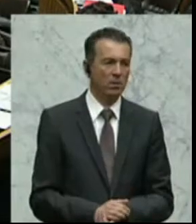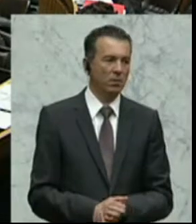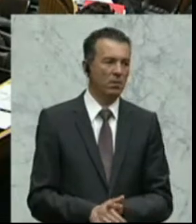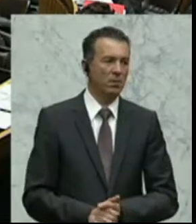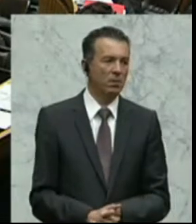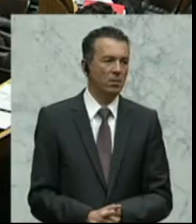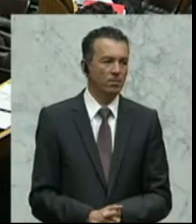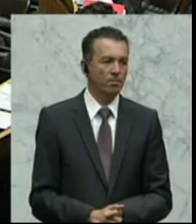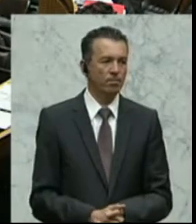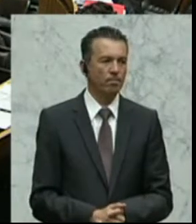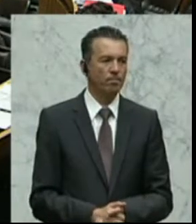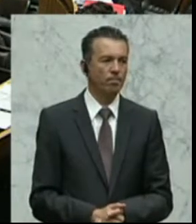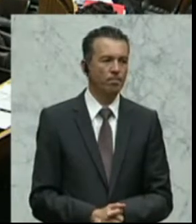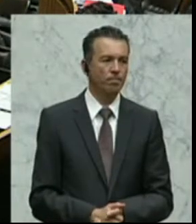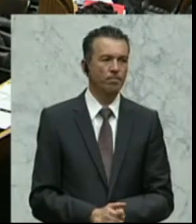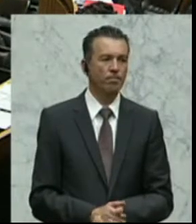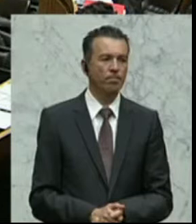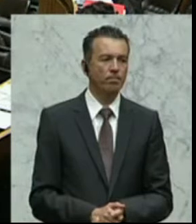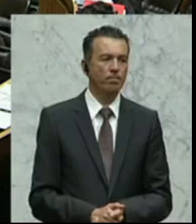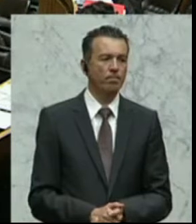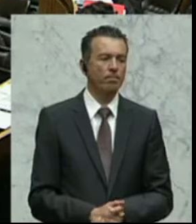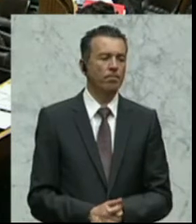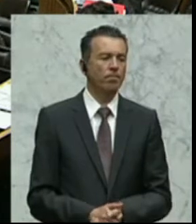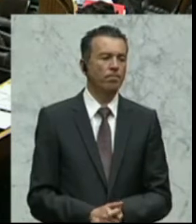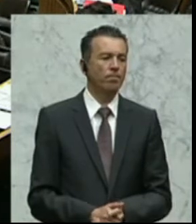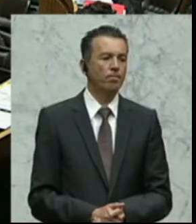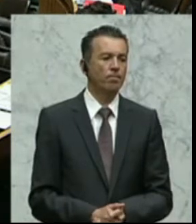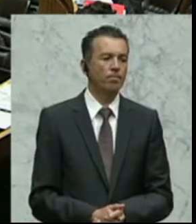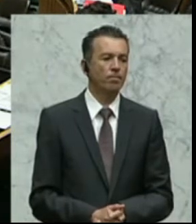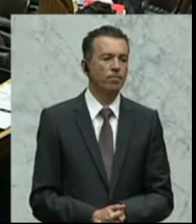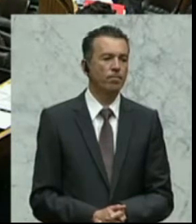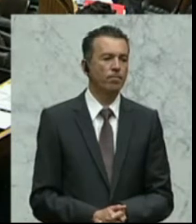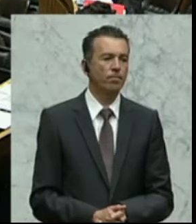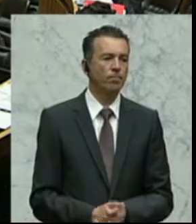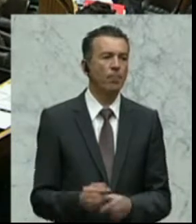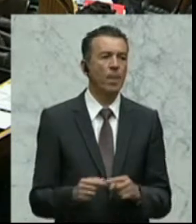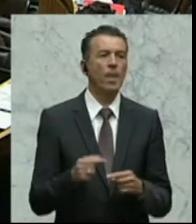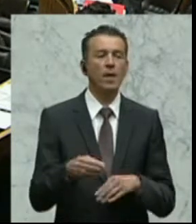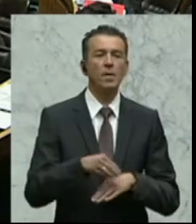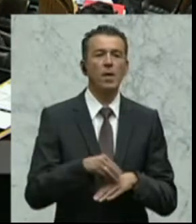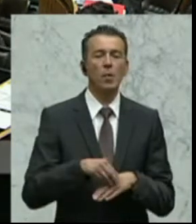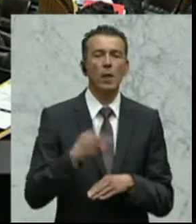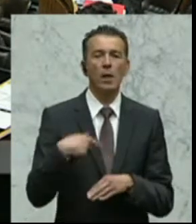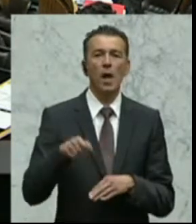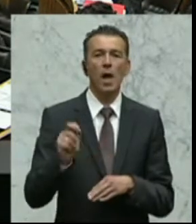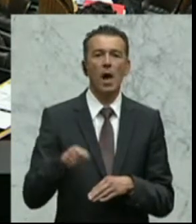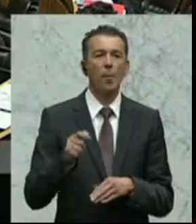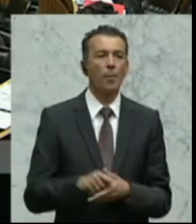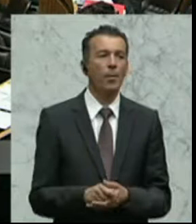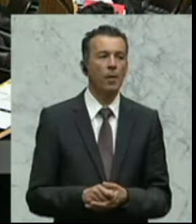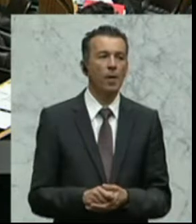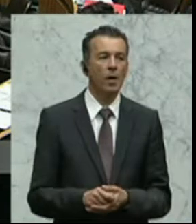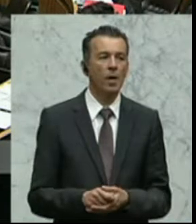In den letzten 10 Jahren seien die Lohnsteuereinnahmen um mehr als 50% und die Umsatzsteuern um mehr als 40% gestiegen, so